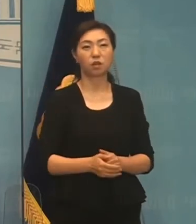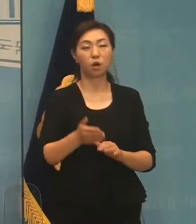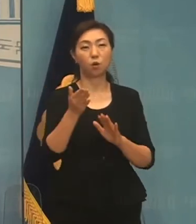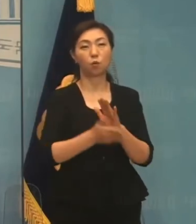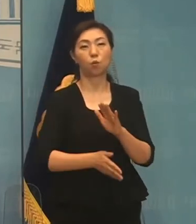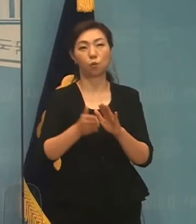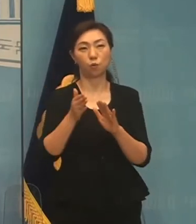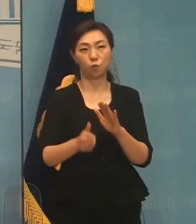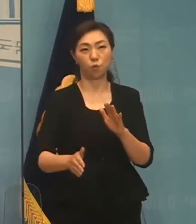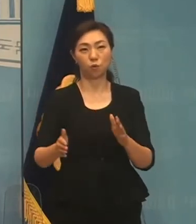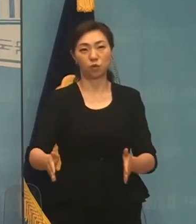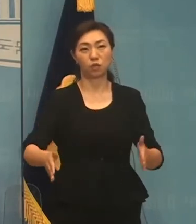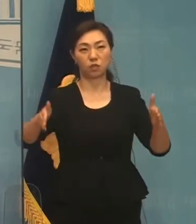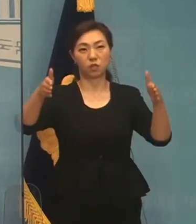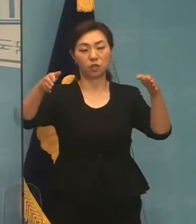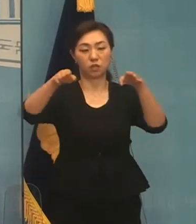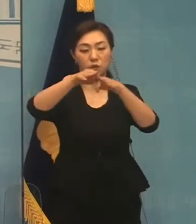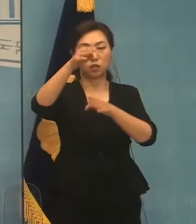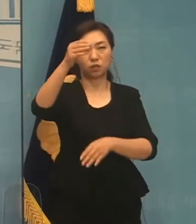공공기관장